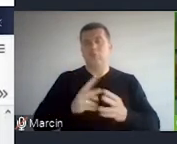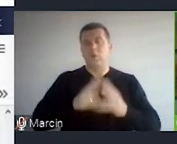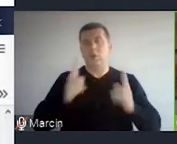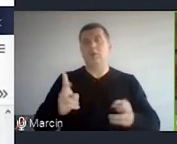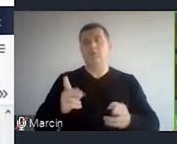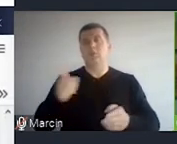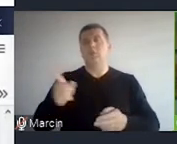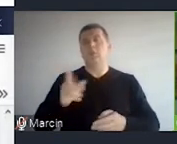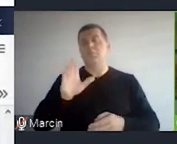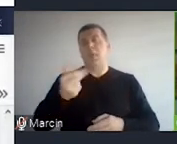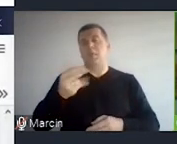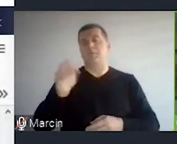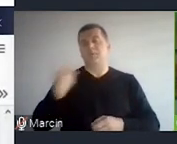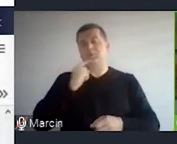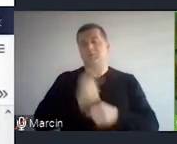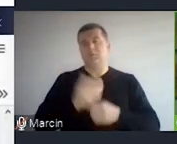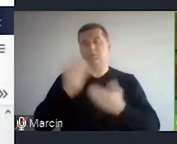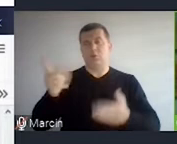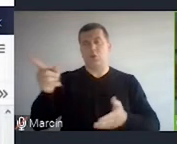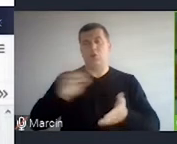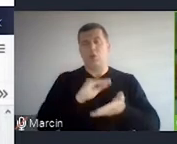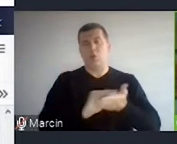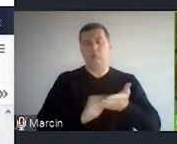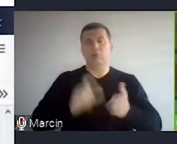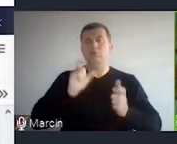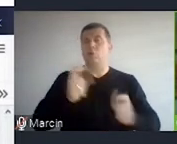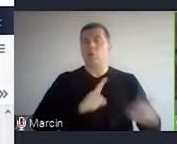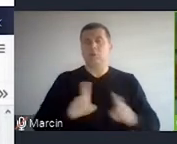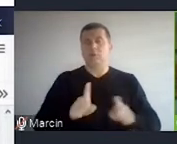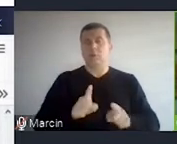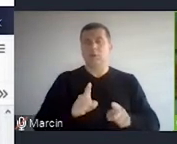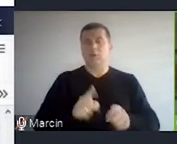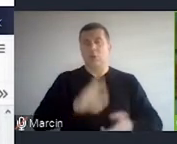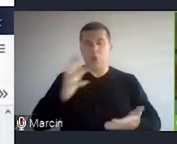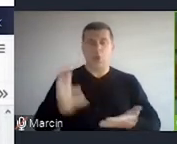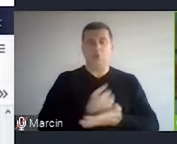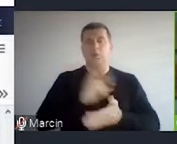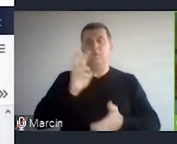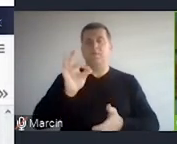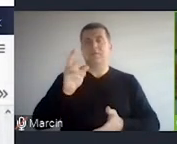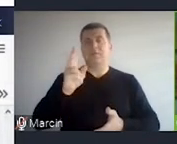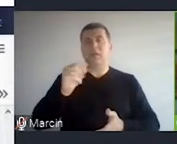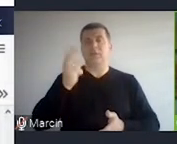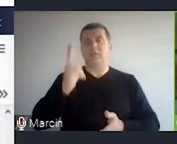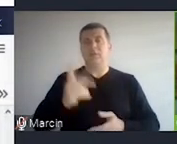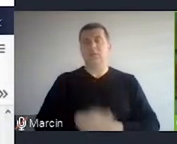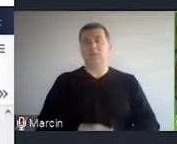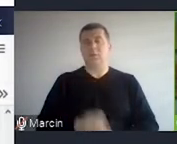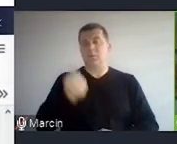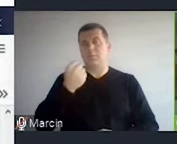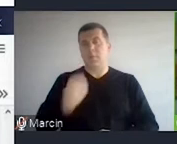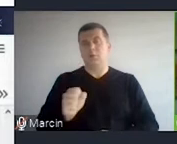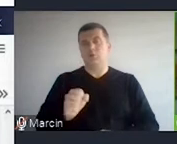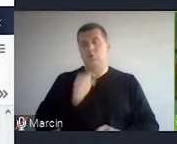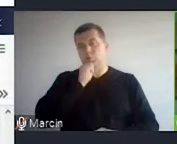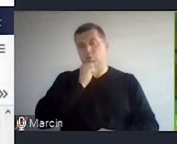przez beneficjenta. Czyli beneficjent opisuje, co oznacza, że osiągnął wskaźnik. Czyli tu bardzo